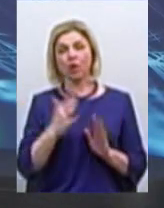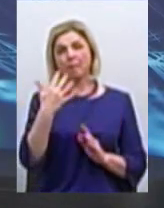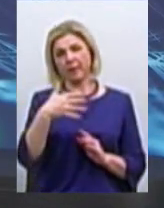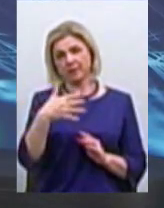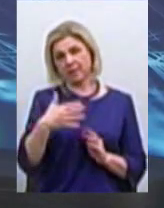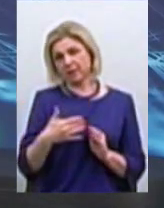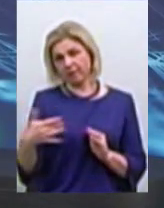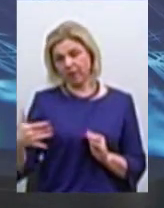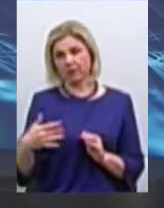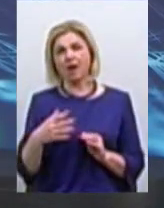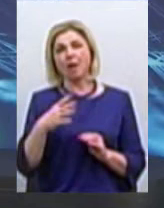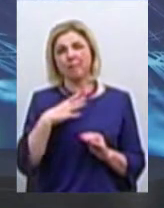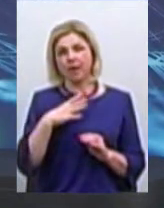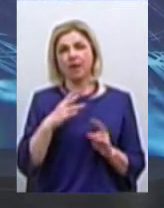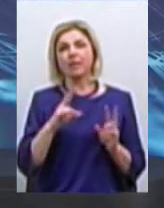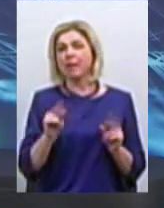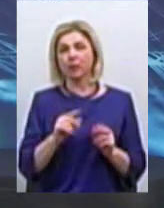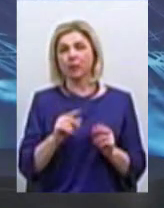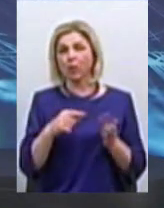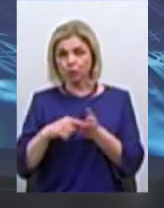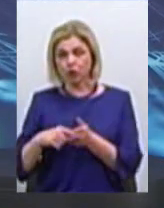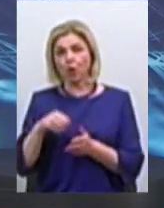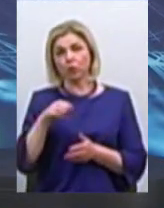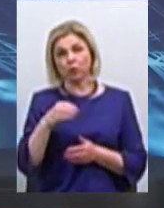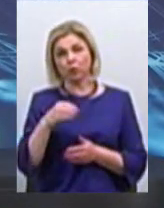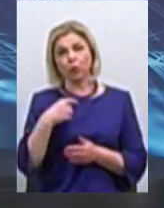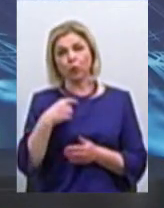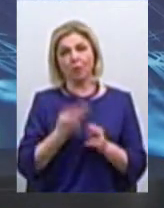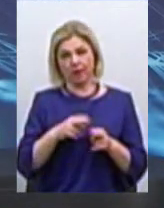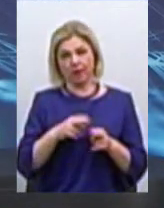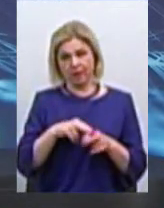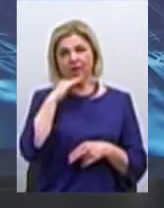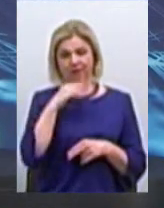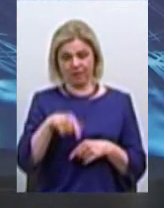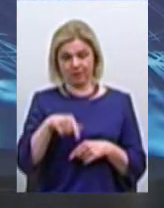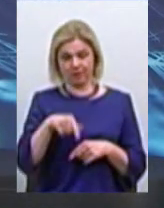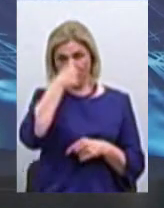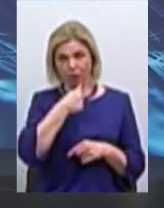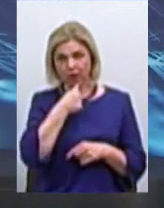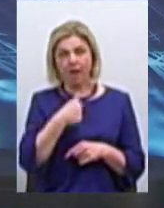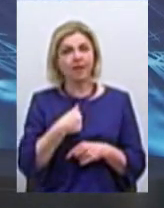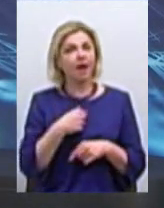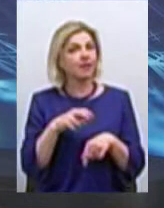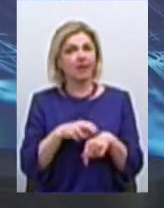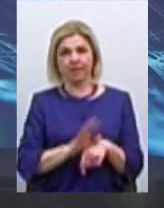лишнім неблагополучних пунктів, то 500 доз, це вже, я думаю, що буде достатньо на цей рік. Але я не медик, не